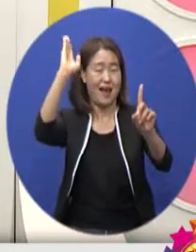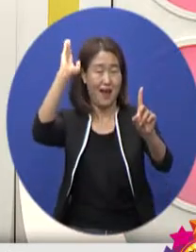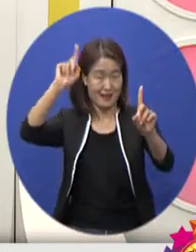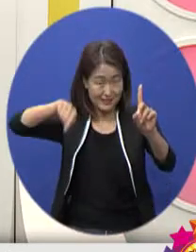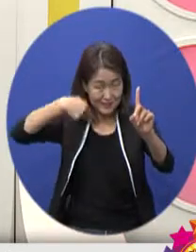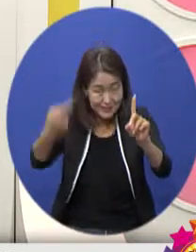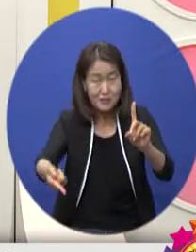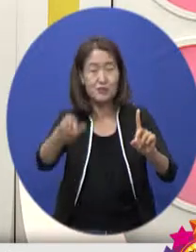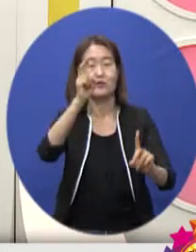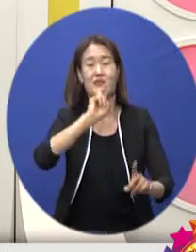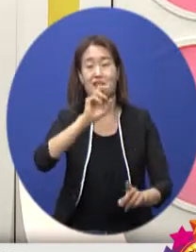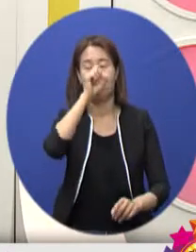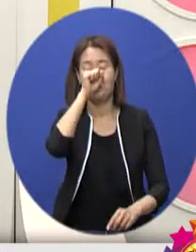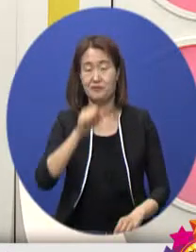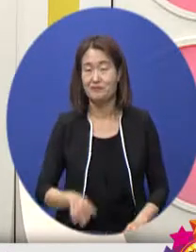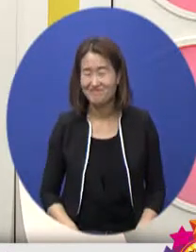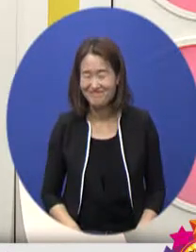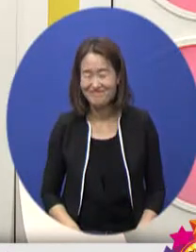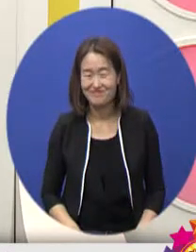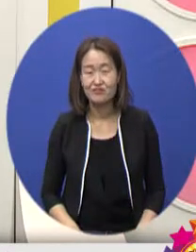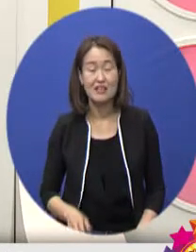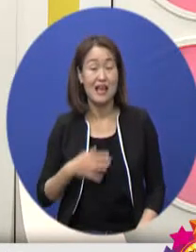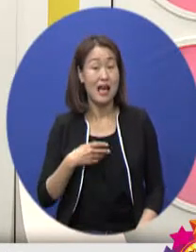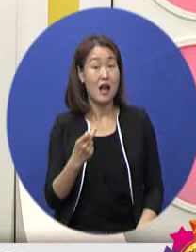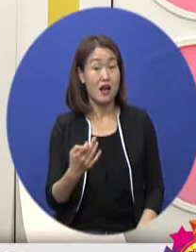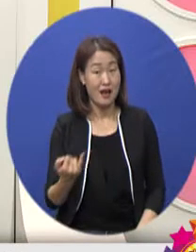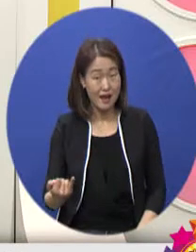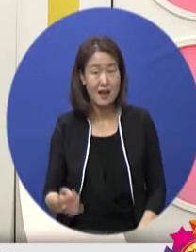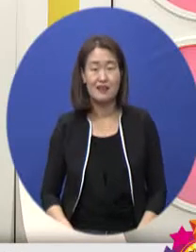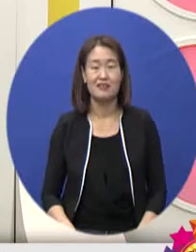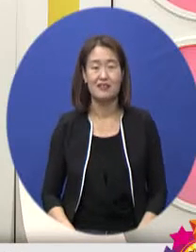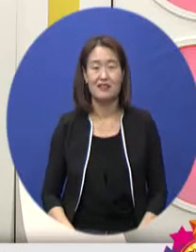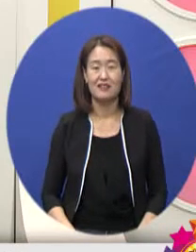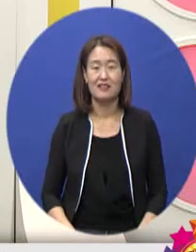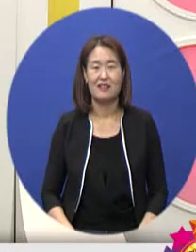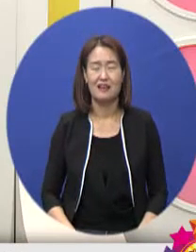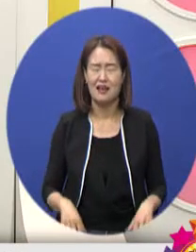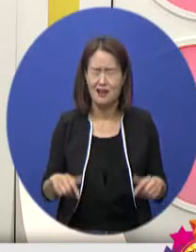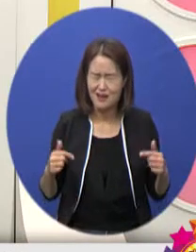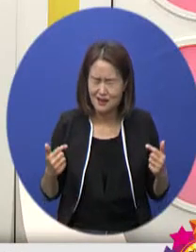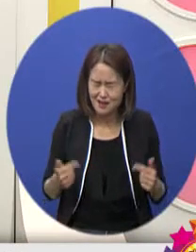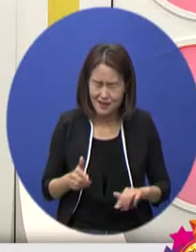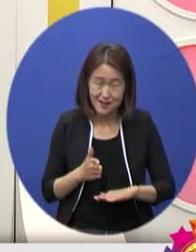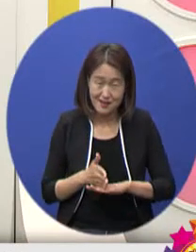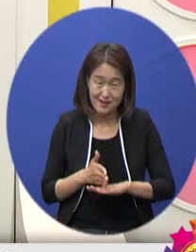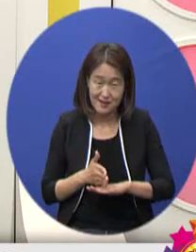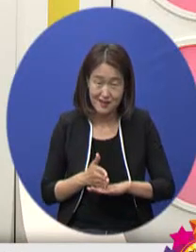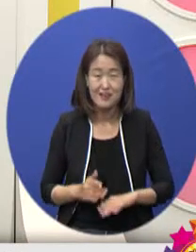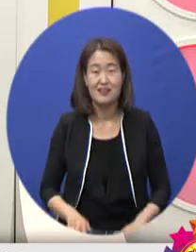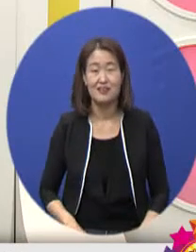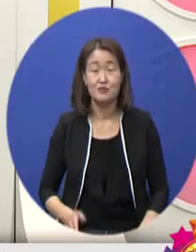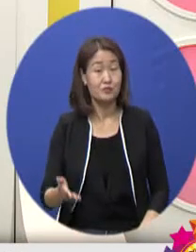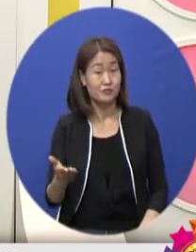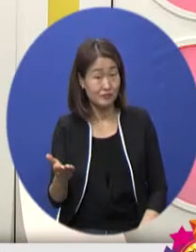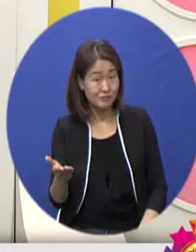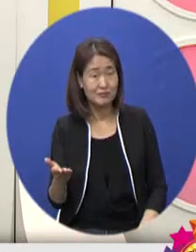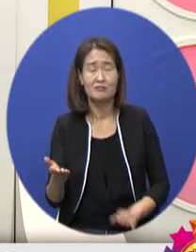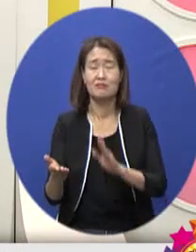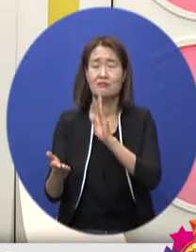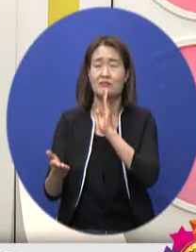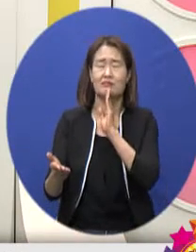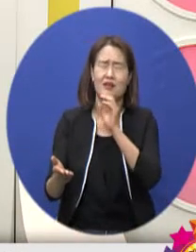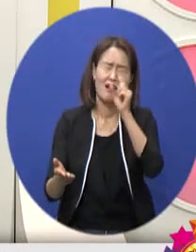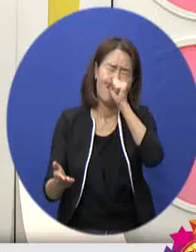할게요. 네. 네. 네, 우리 동생들 아우들아 항상 고마워. 니네들이 진짜